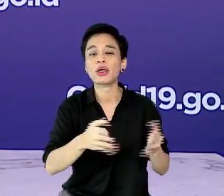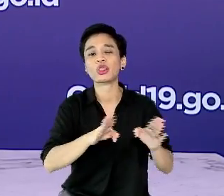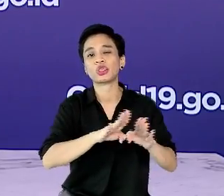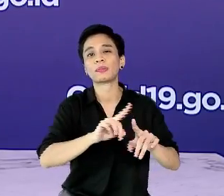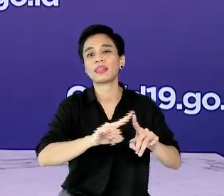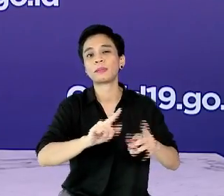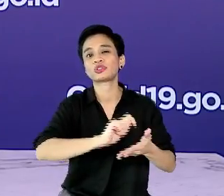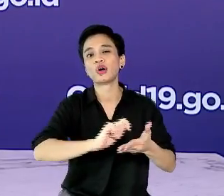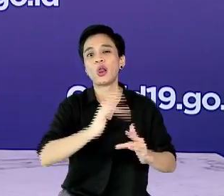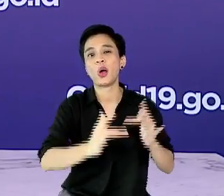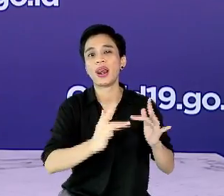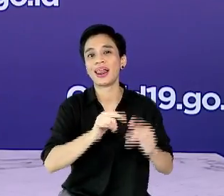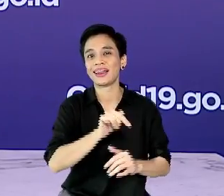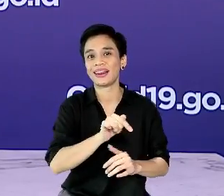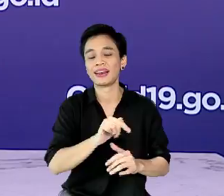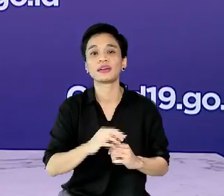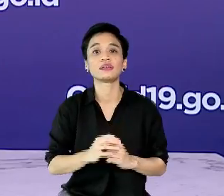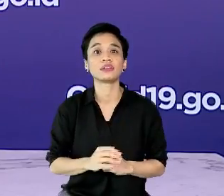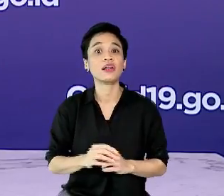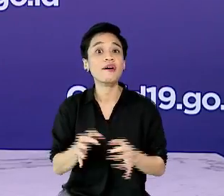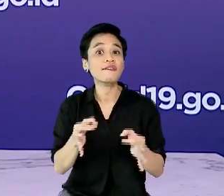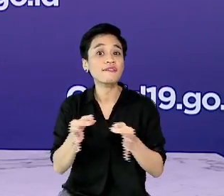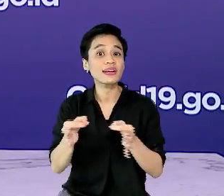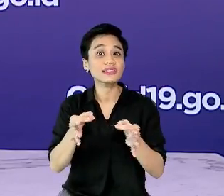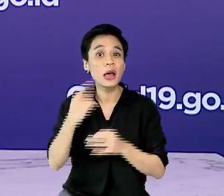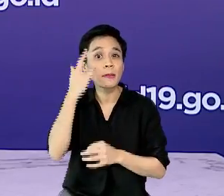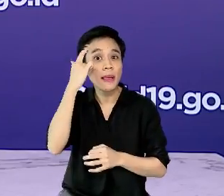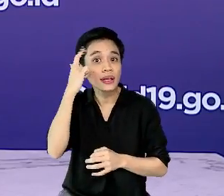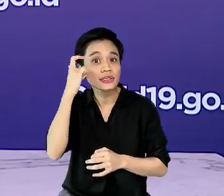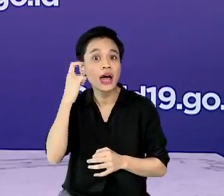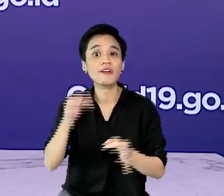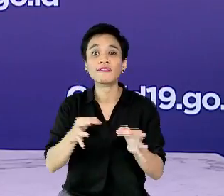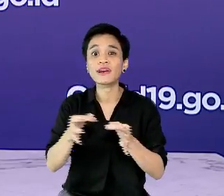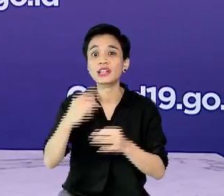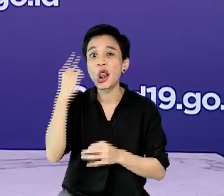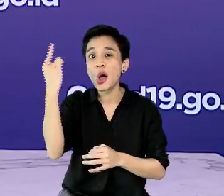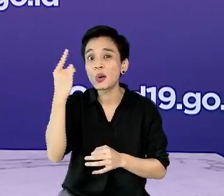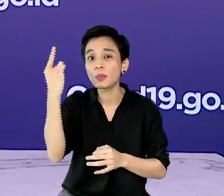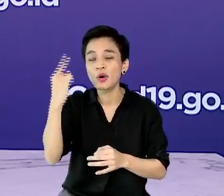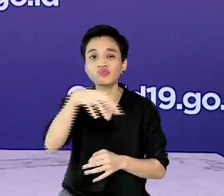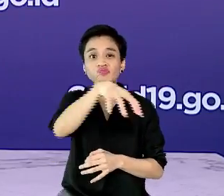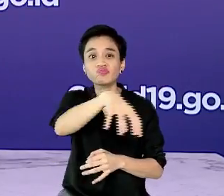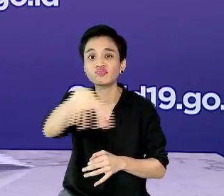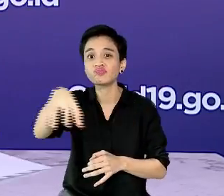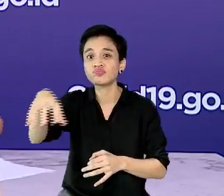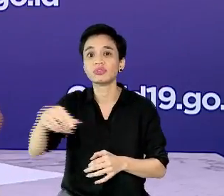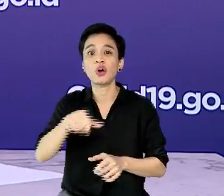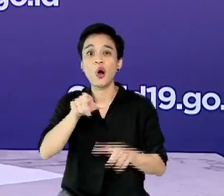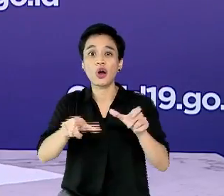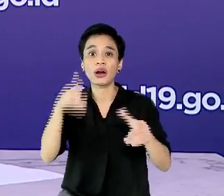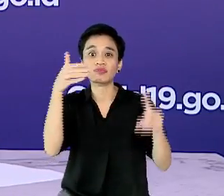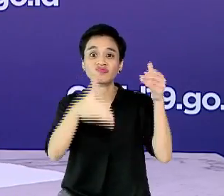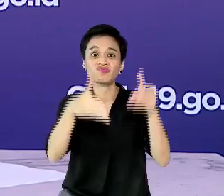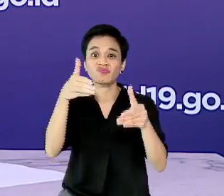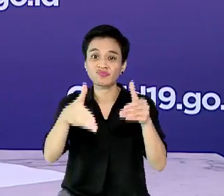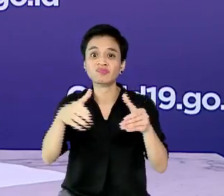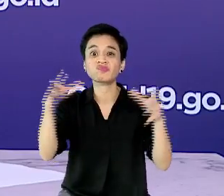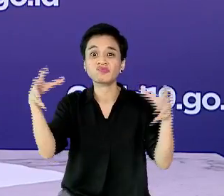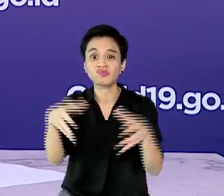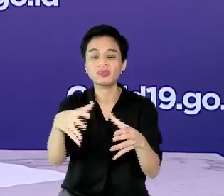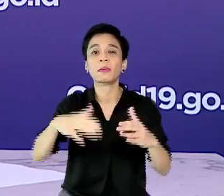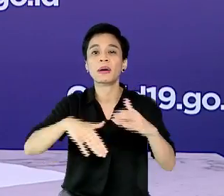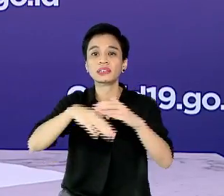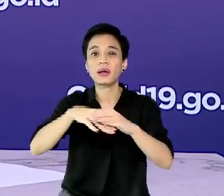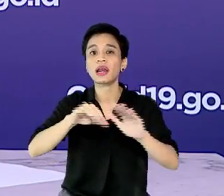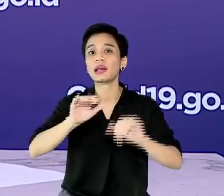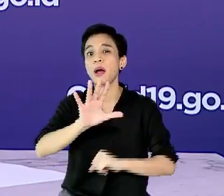pusat perbelanjaan dan fasilitas umum lainnya, kapasitas pengunjung dibatasi maksimal 50%.